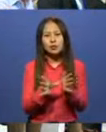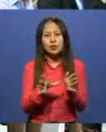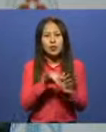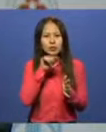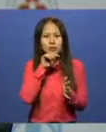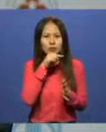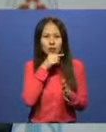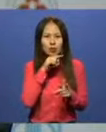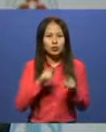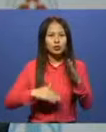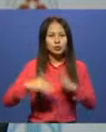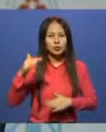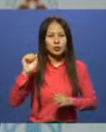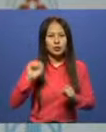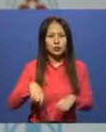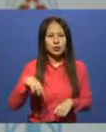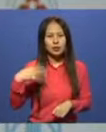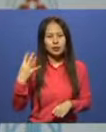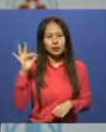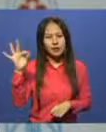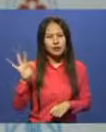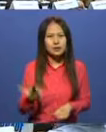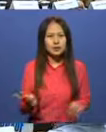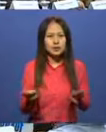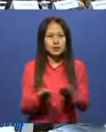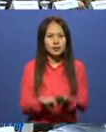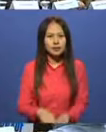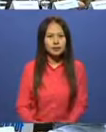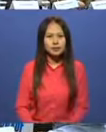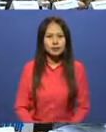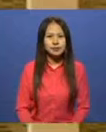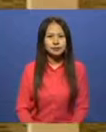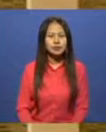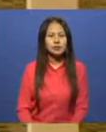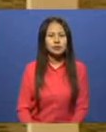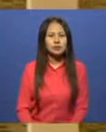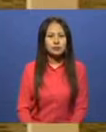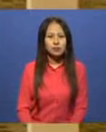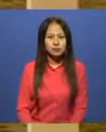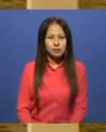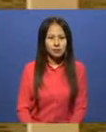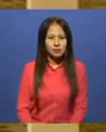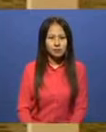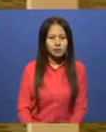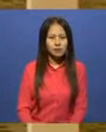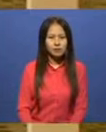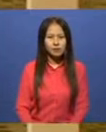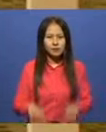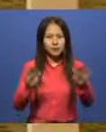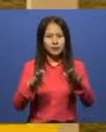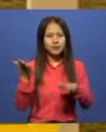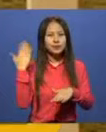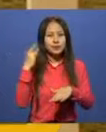үнемдеу мүмкіндігі жоғары, дейді олар. Ол тұтынылатын энергияның 44%-на тең. У нас в Казахстане большой объем